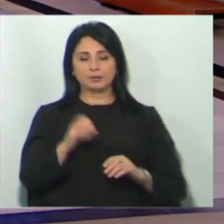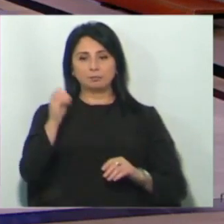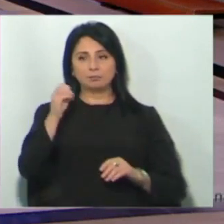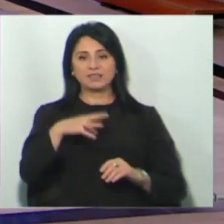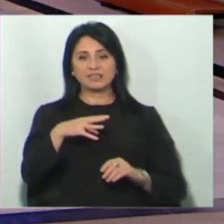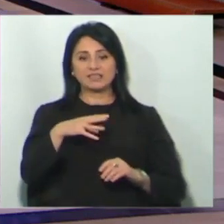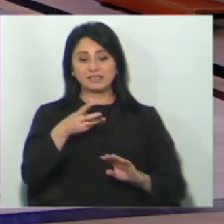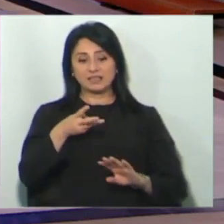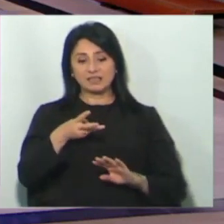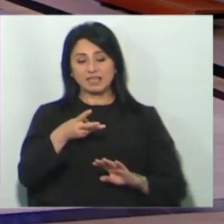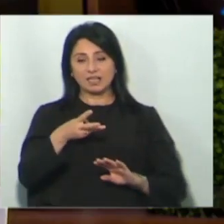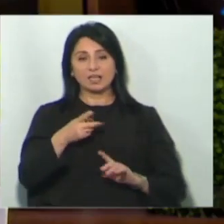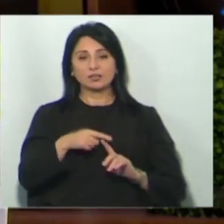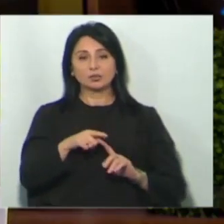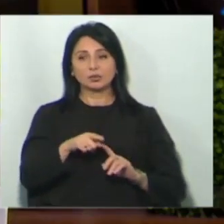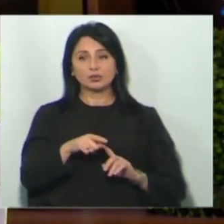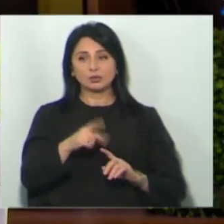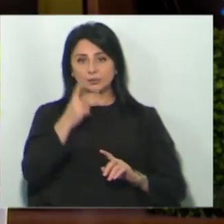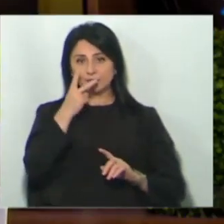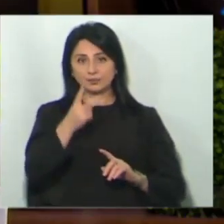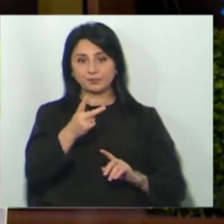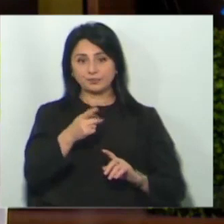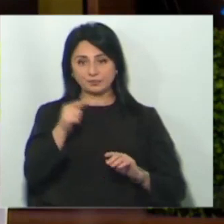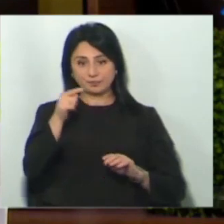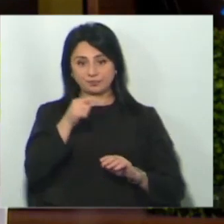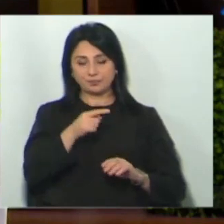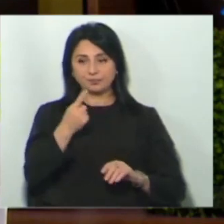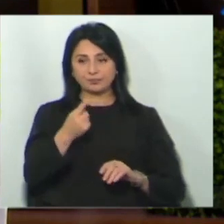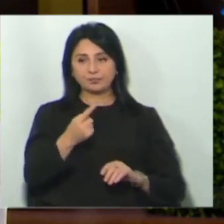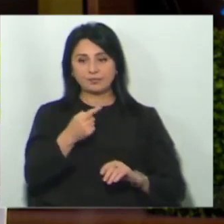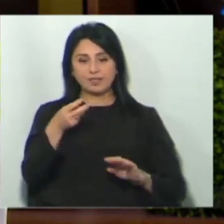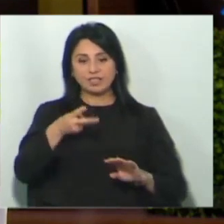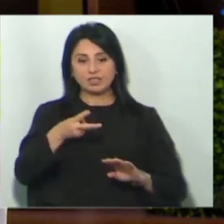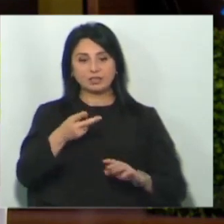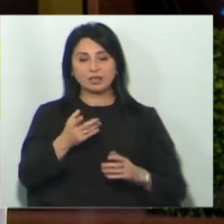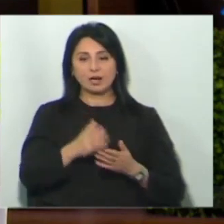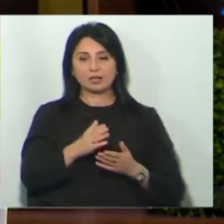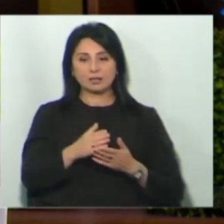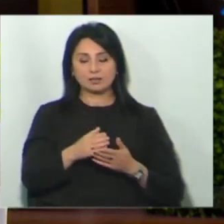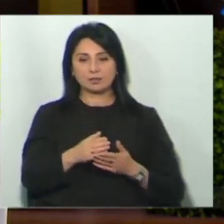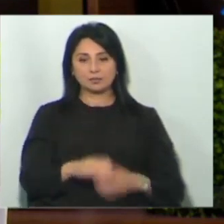მზის ულტრაიისფერის სხივები, ეს ხილული სპექტრის ერთ-ერთი სხივებია,